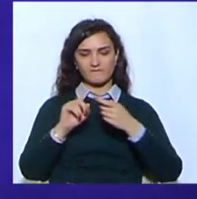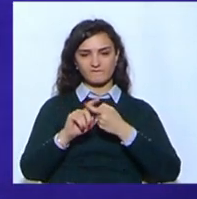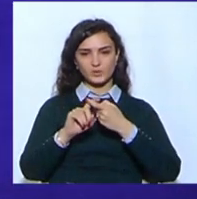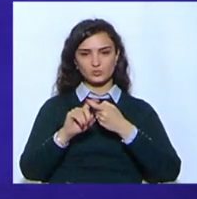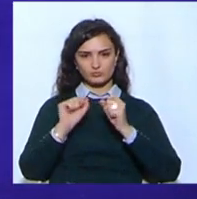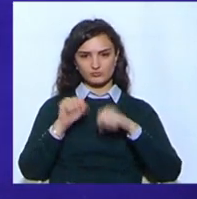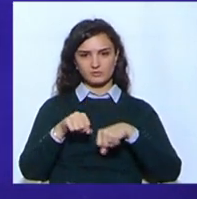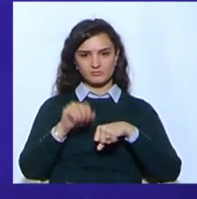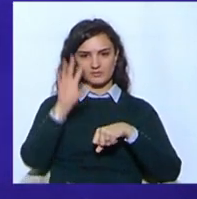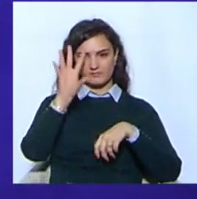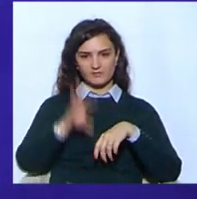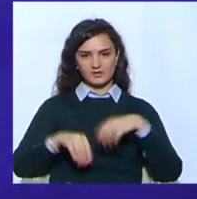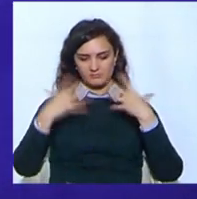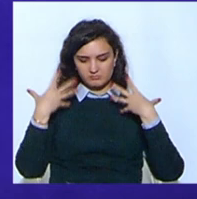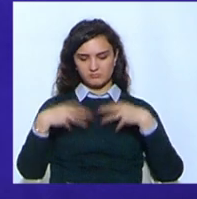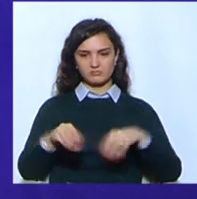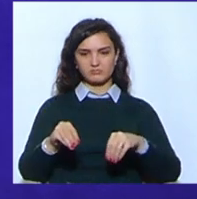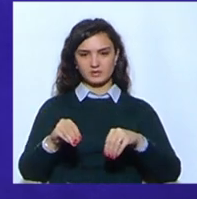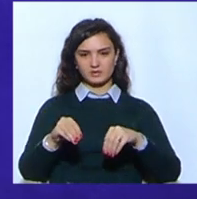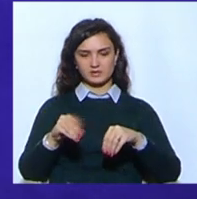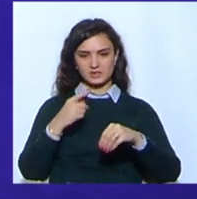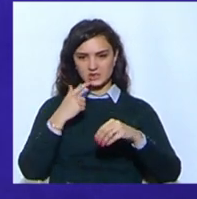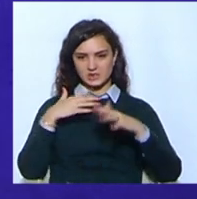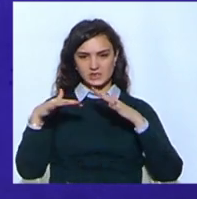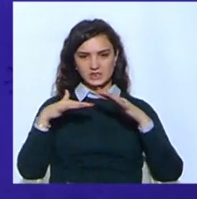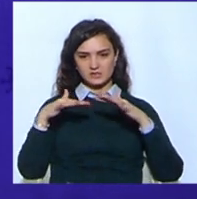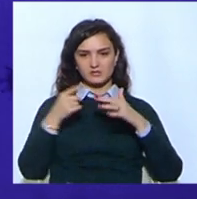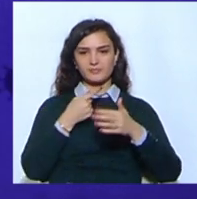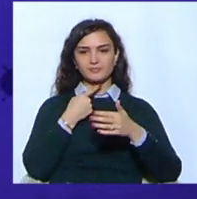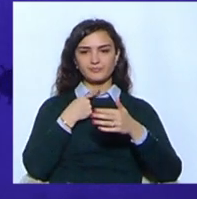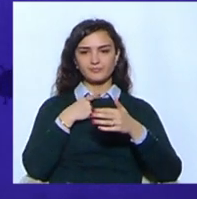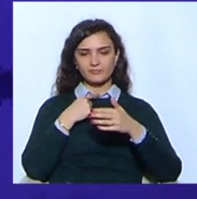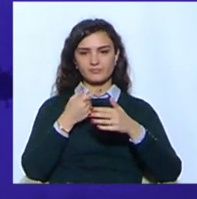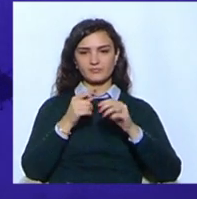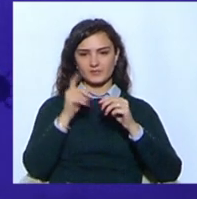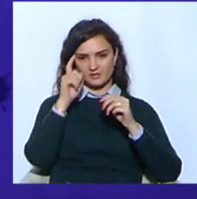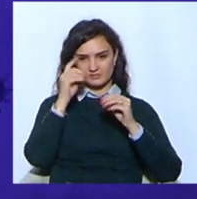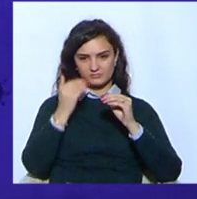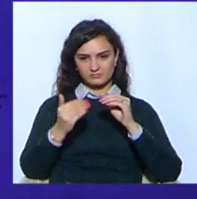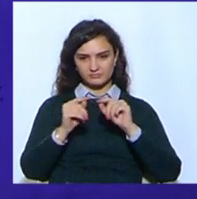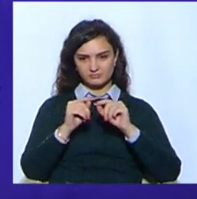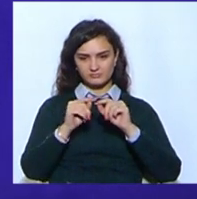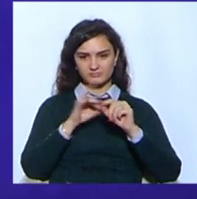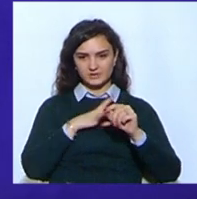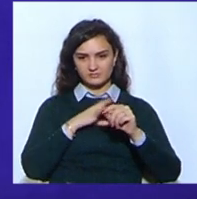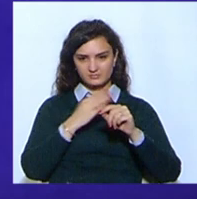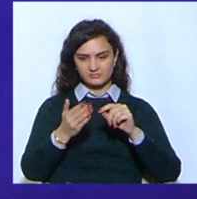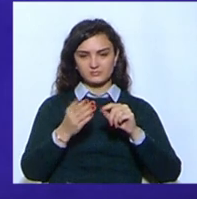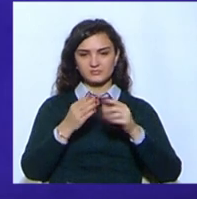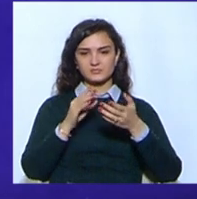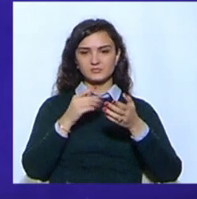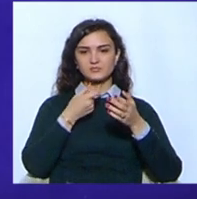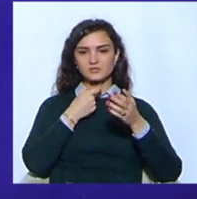შეიცავს ავადმყოფის ყველა ბიოლოგიური სითხე: სისხლი, ნერწყვი, სპერმა, საშოს შიგთავსი,